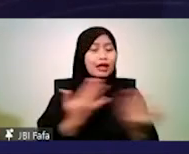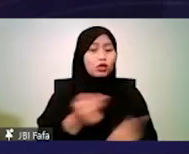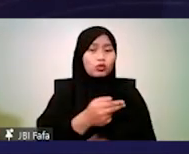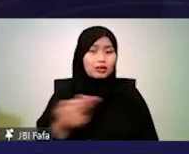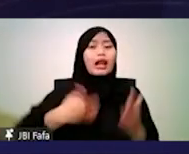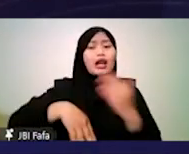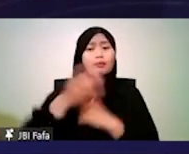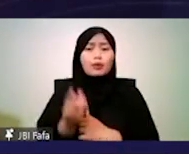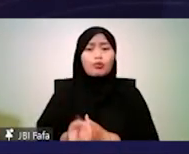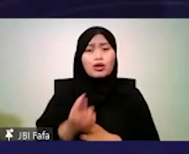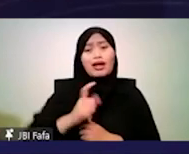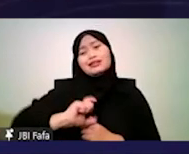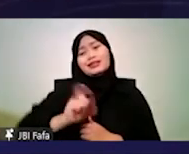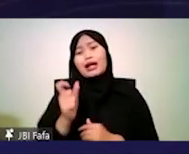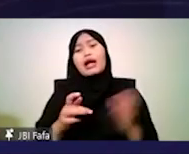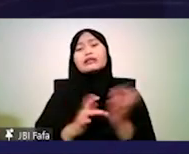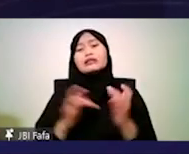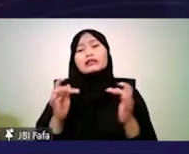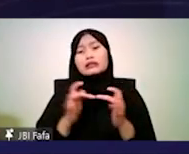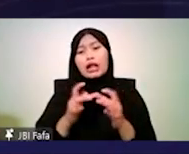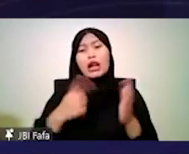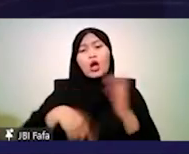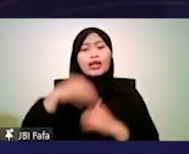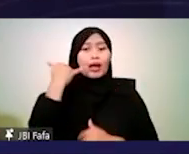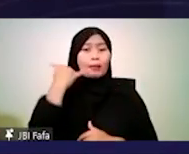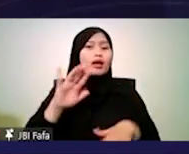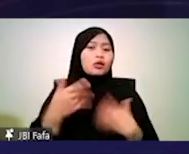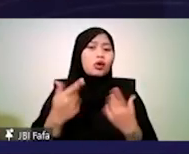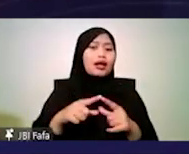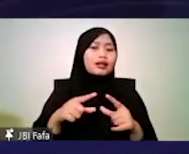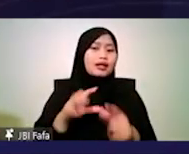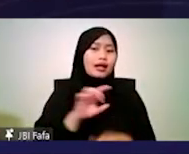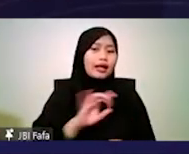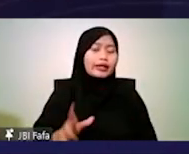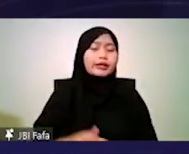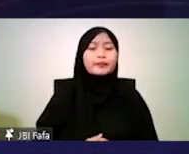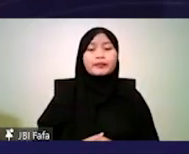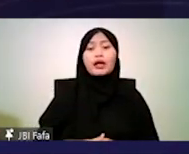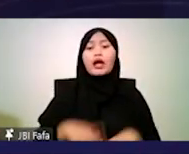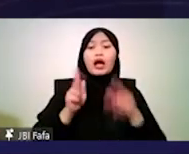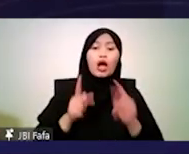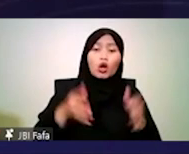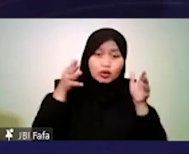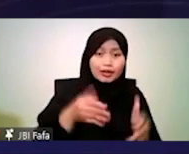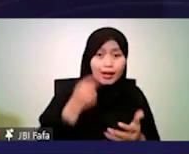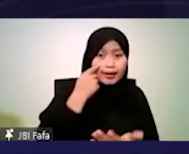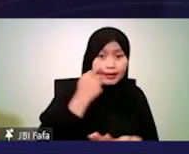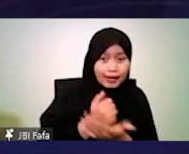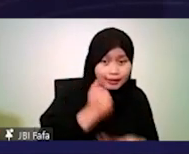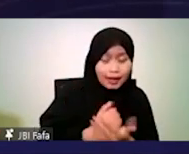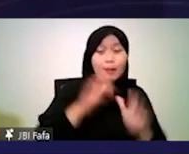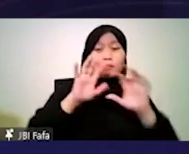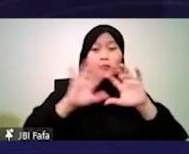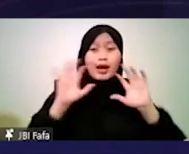muda melalui DJ sasy melalui HP maupun nyaleg di sektor Riel banyak sekali yang